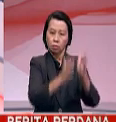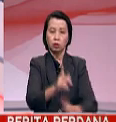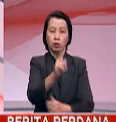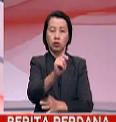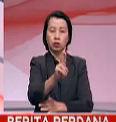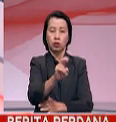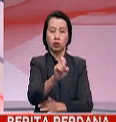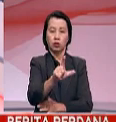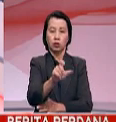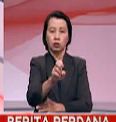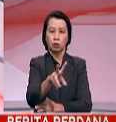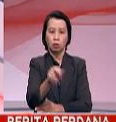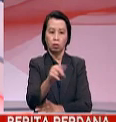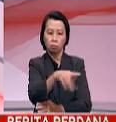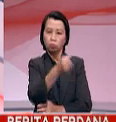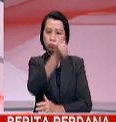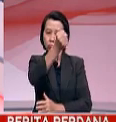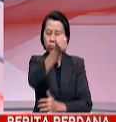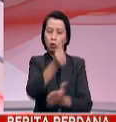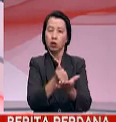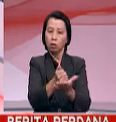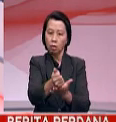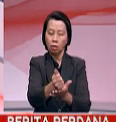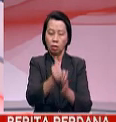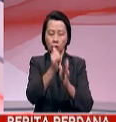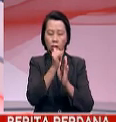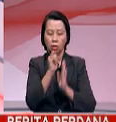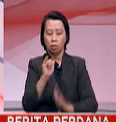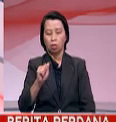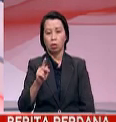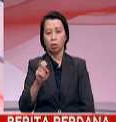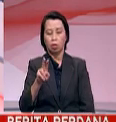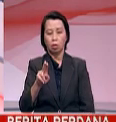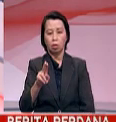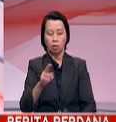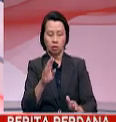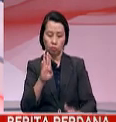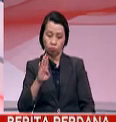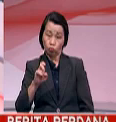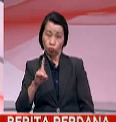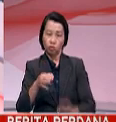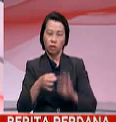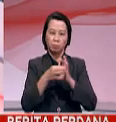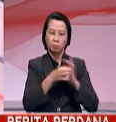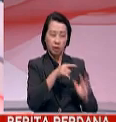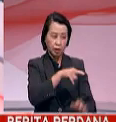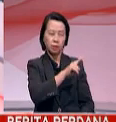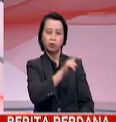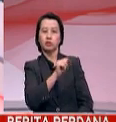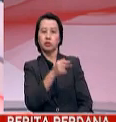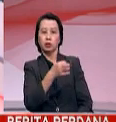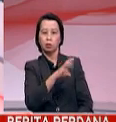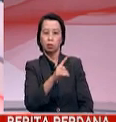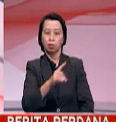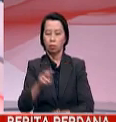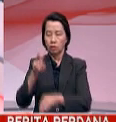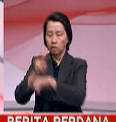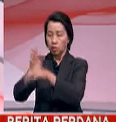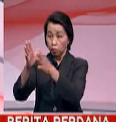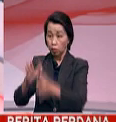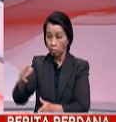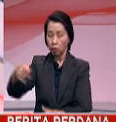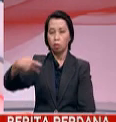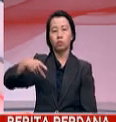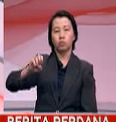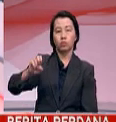Co yang merupakan pemegang amanah Yayasan Akal Budi milik Datuk Seri Dr. Ahmad Zahid Hamidi. Saksi Paul Latimer,